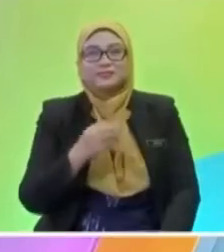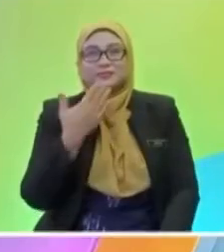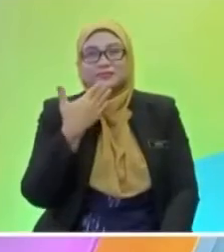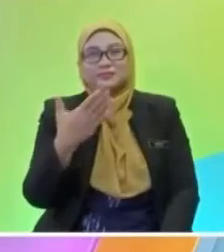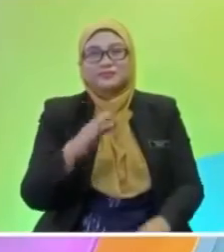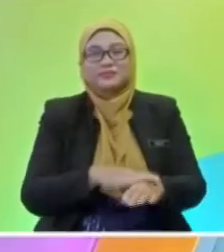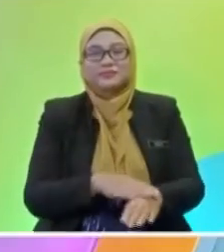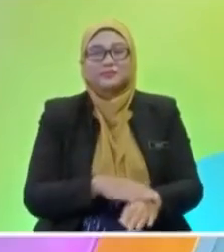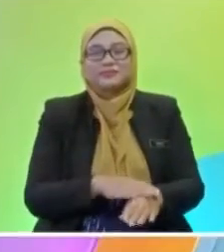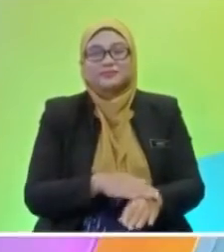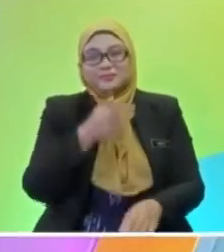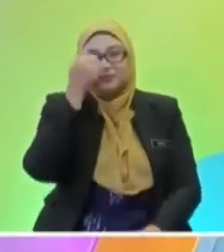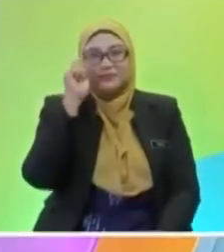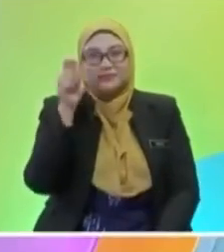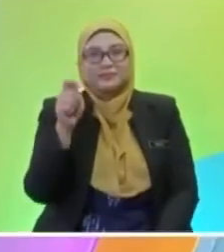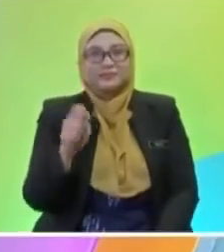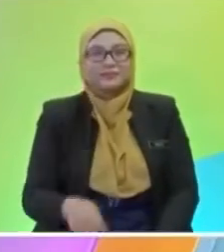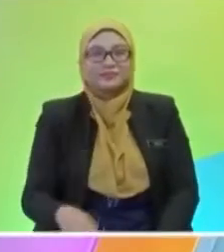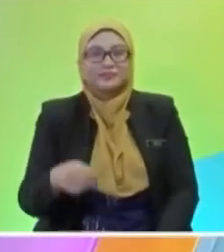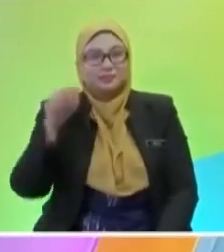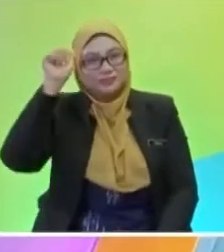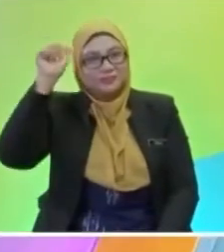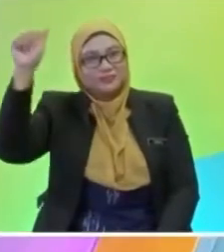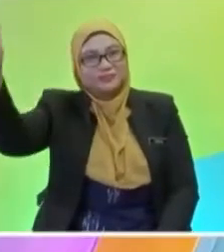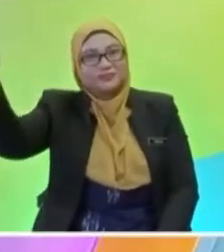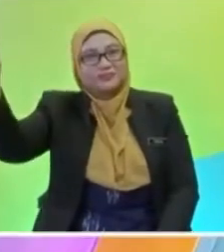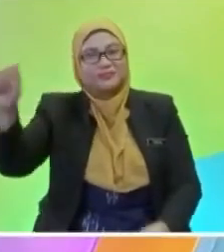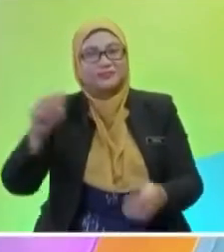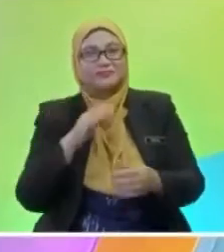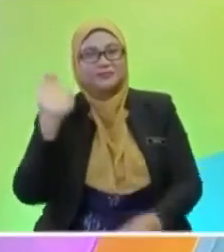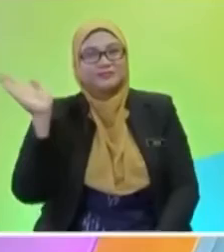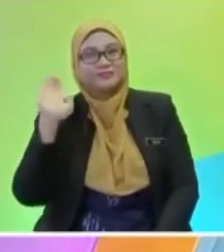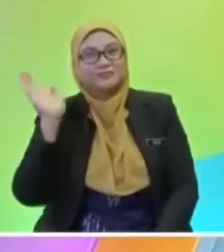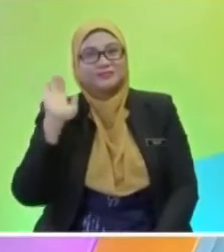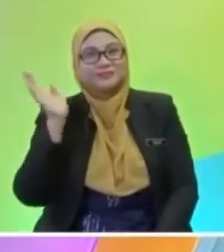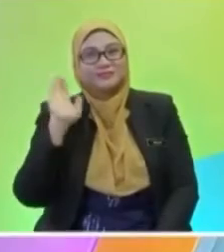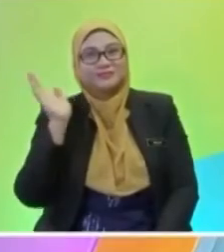menonton. Sehingga kita berjumpa lagi ya. Assalamualaikum dan salam sejahtera. Bye.